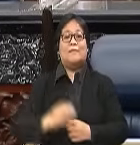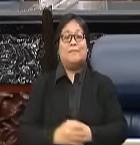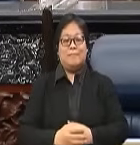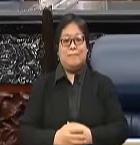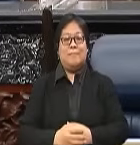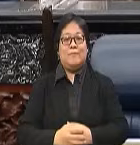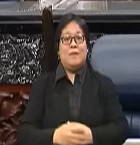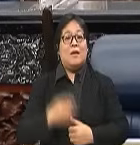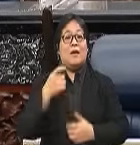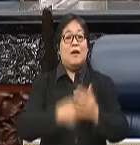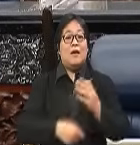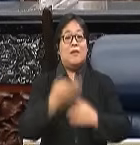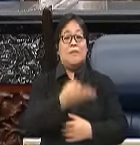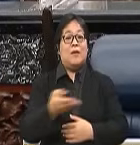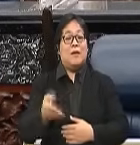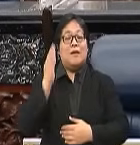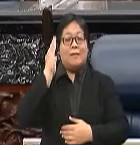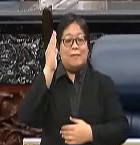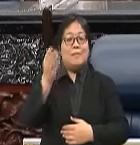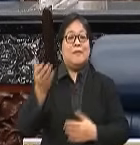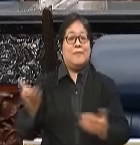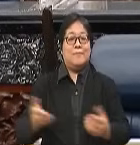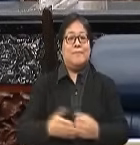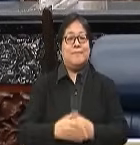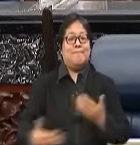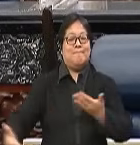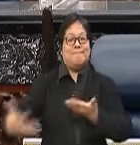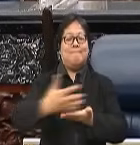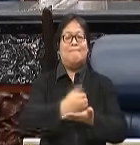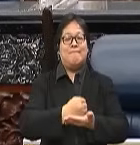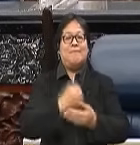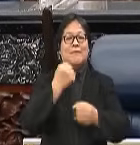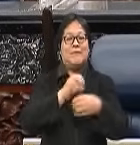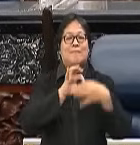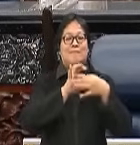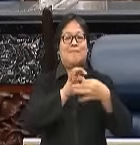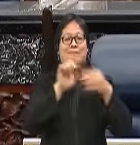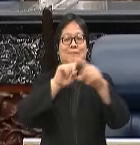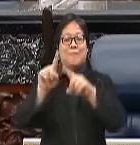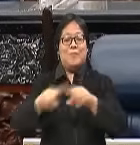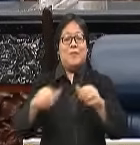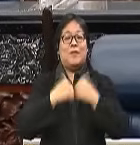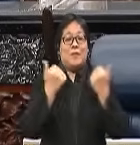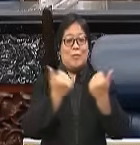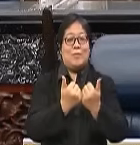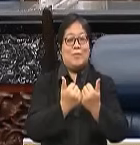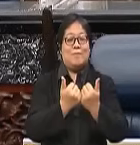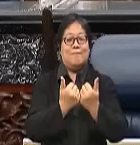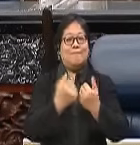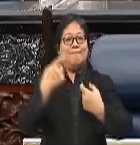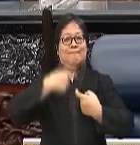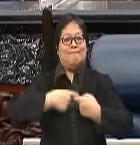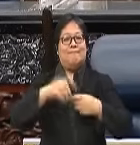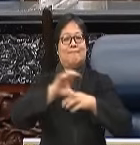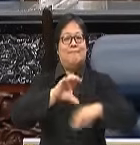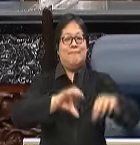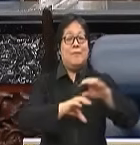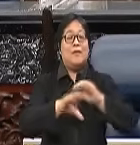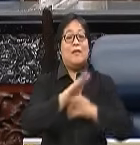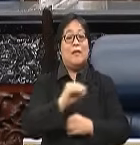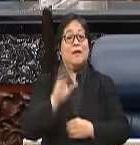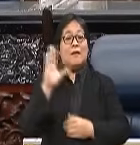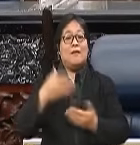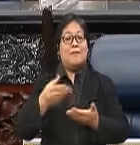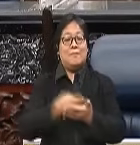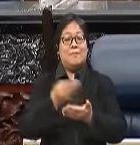agak bahan-bahan bidang ini akan di hotel kumpulkan melalui kerja sama dengan berapa persatuan tak berkaitan pembinaan dan